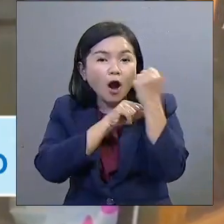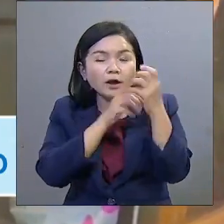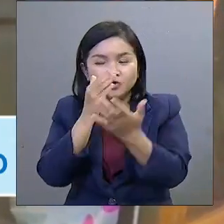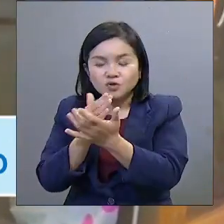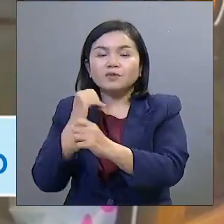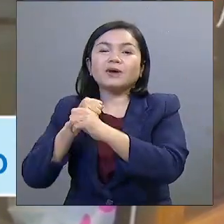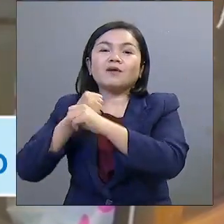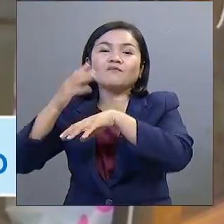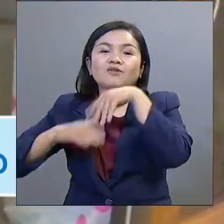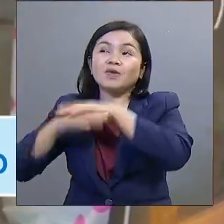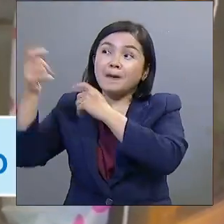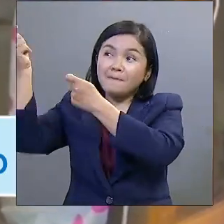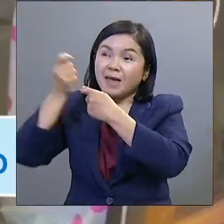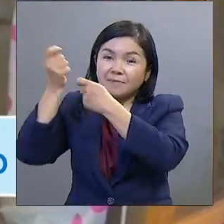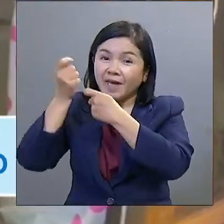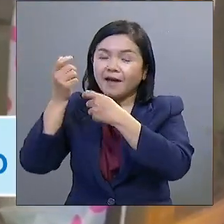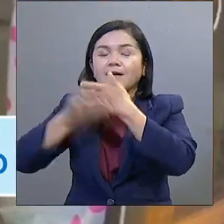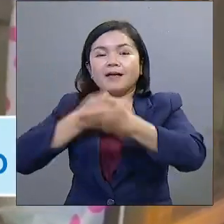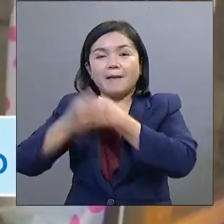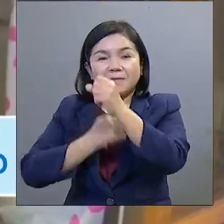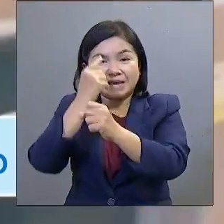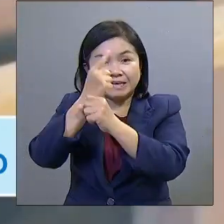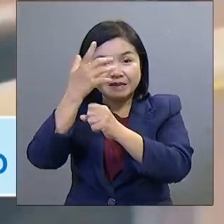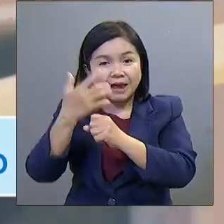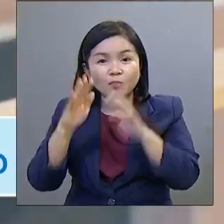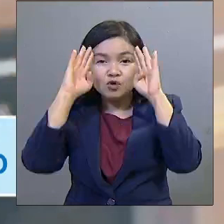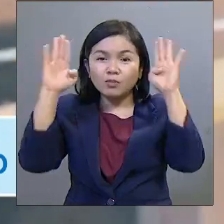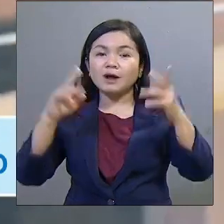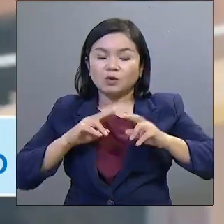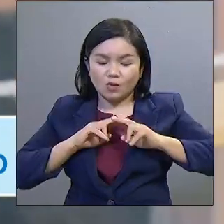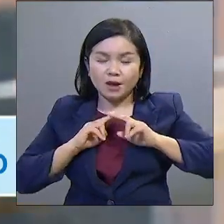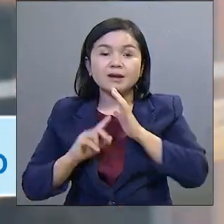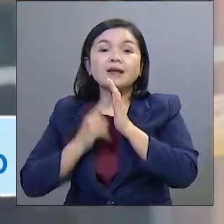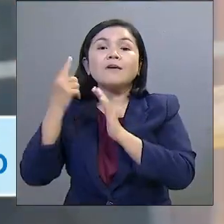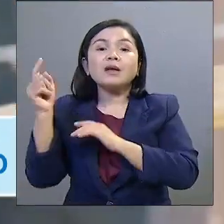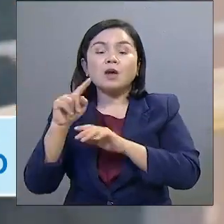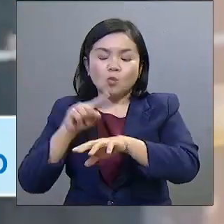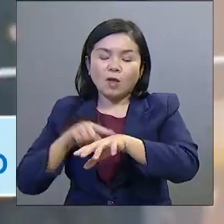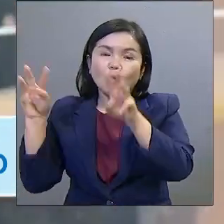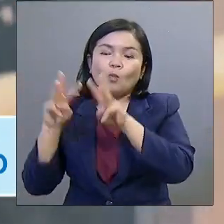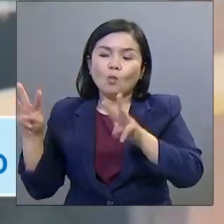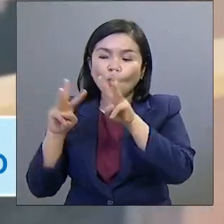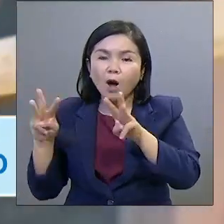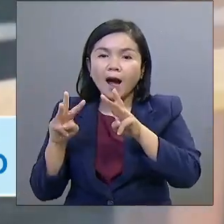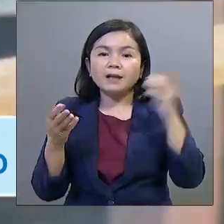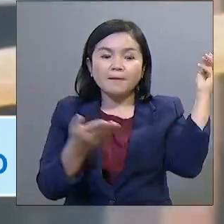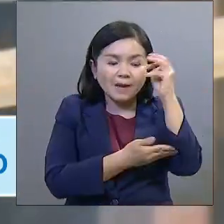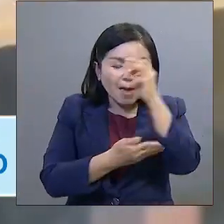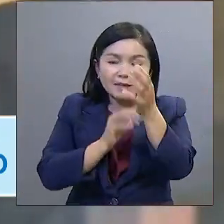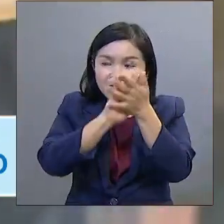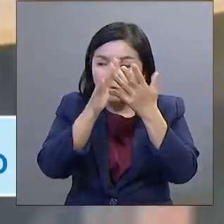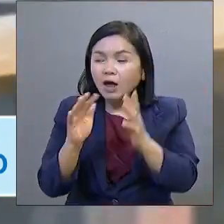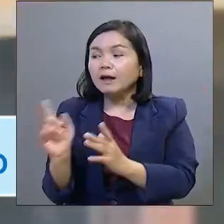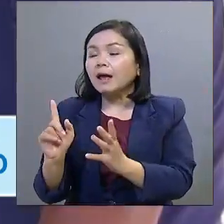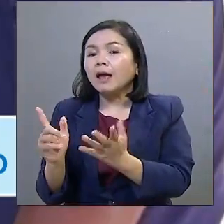าตัวเองเริ่มทำว่าวจุฬาขายมาปีกว่าแล้วครับซึ่งเริ่มต้นจากการที่ตัวเองจะมีช่วงเวลาว่างมากๆหลังจากการเก็บเกี่ยวผลผลิตจึง